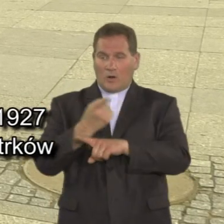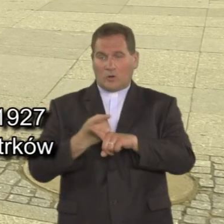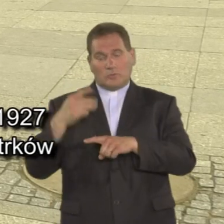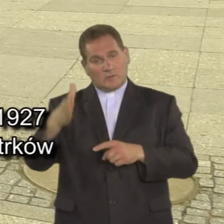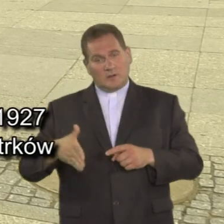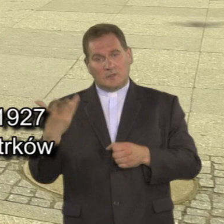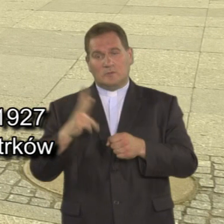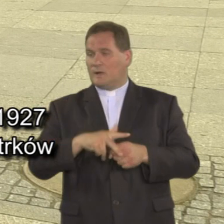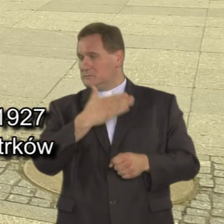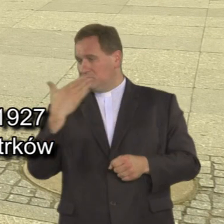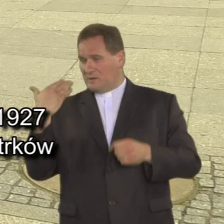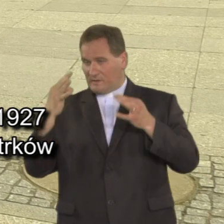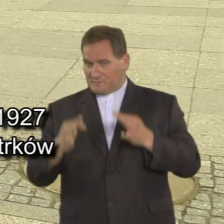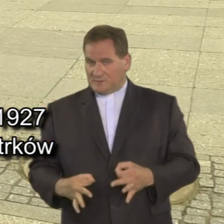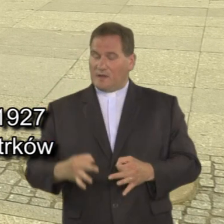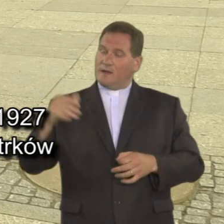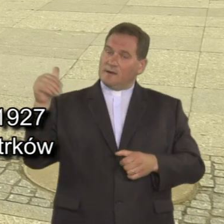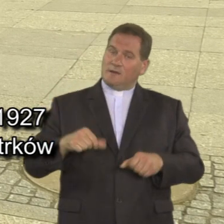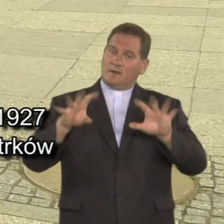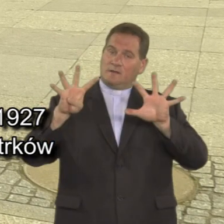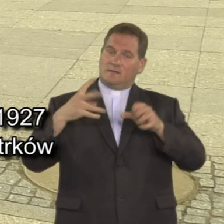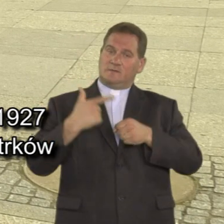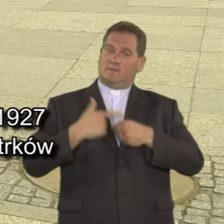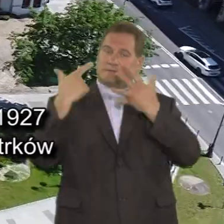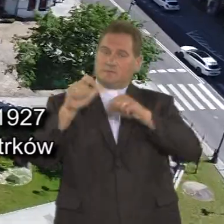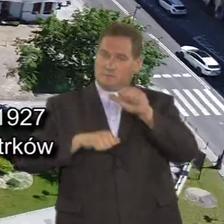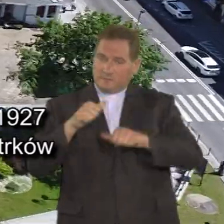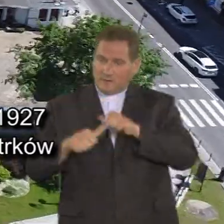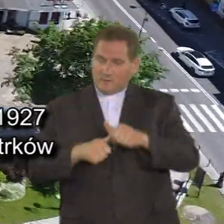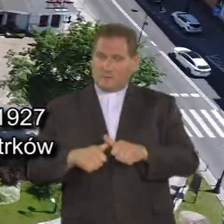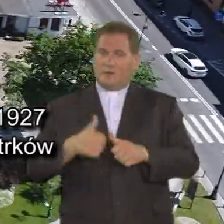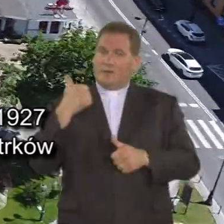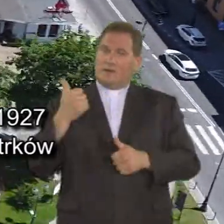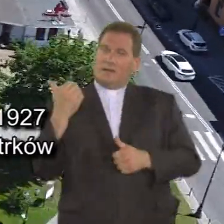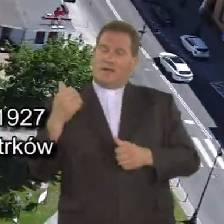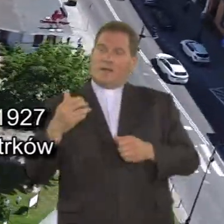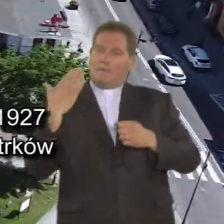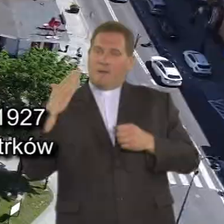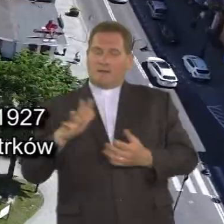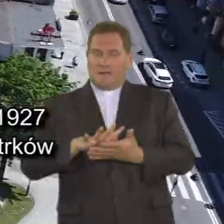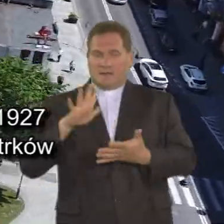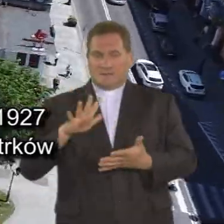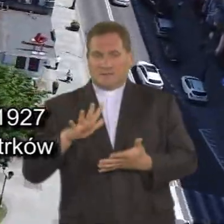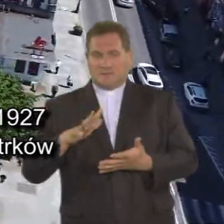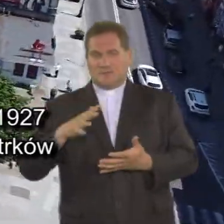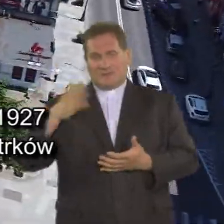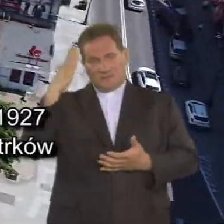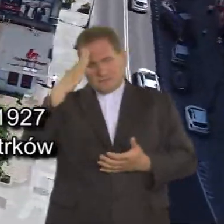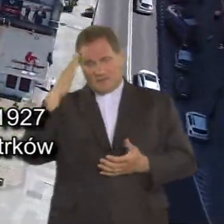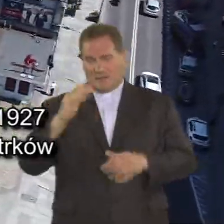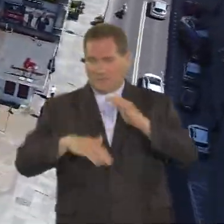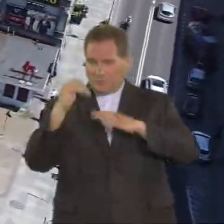nie ma, w 1927 roku stanęła jedna z najbardziej charakterystycznych budowli w Piotrkowie, obok Zamku